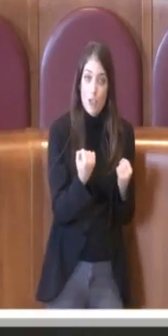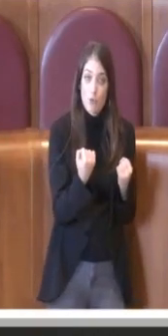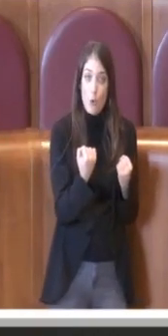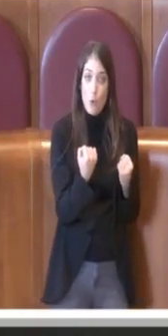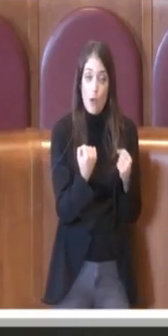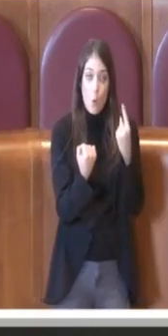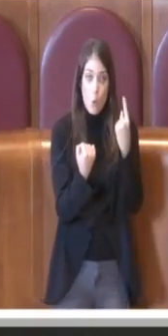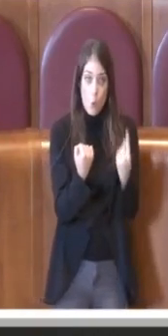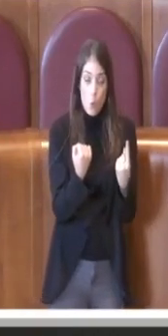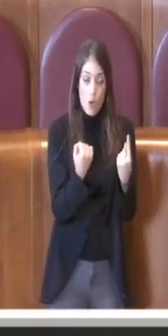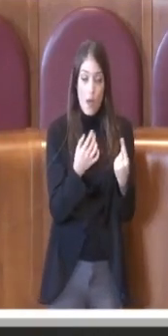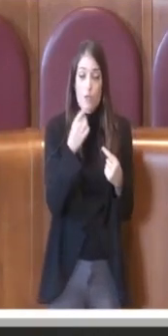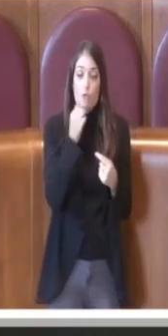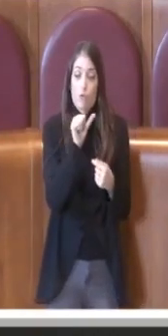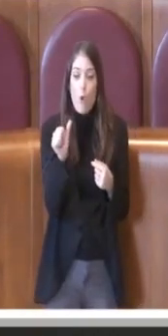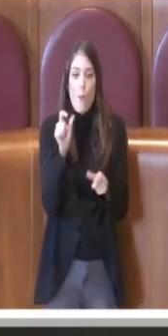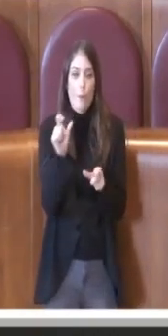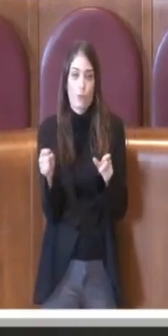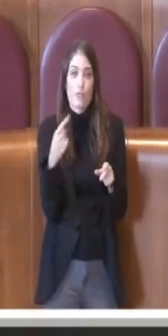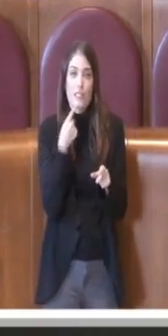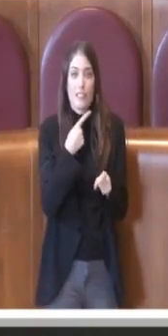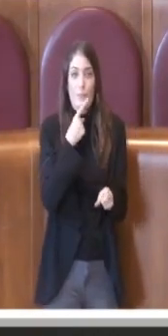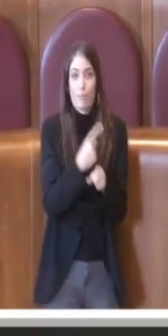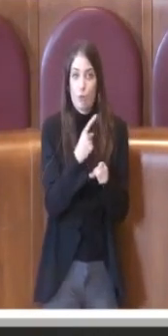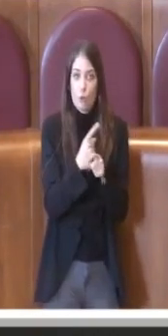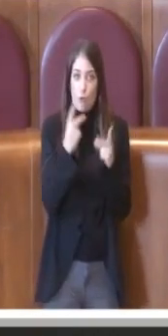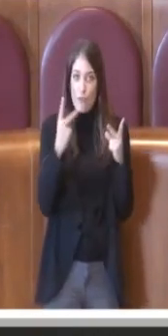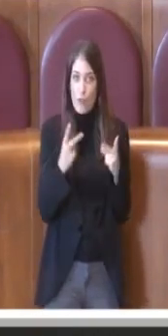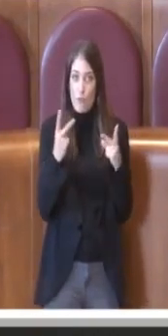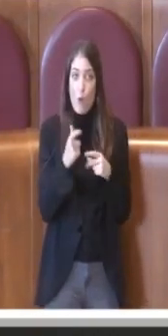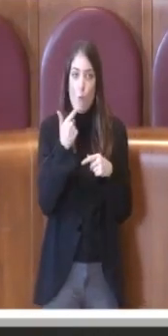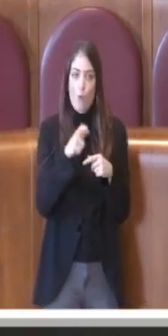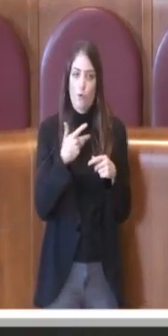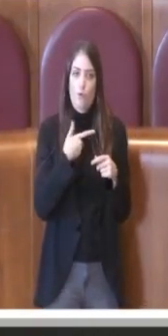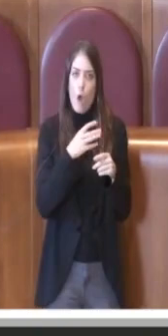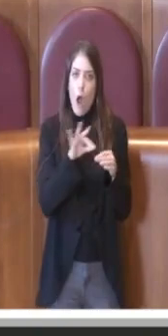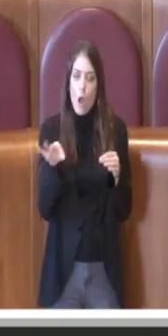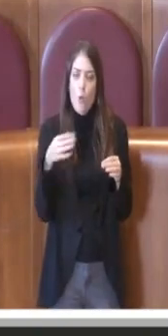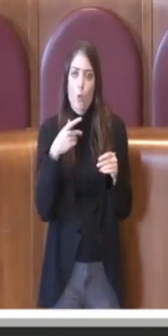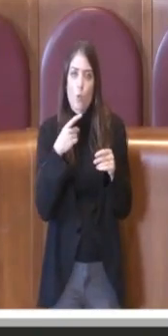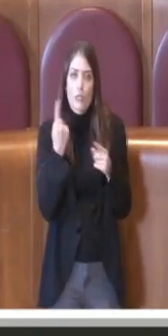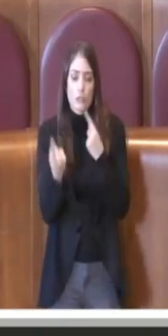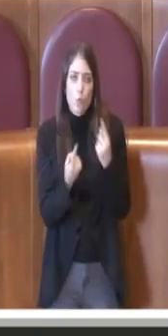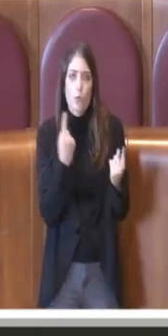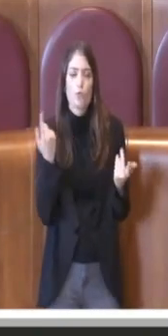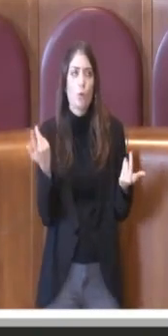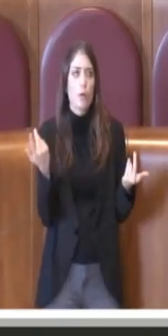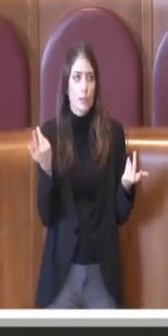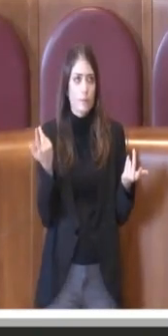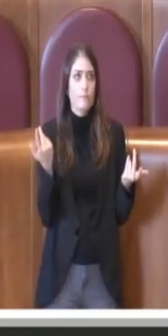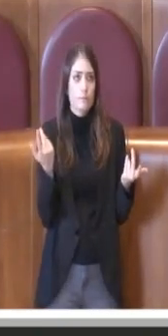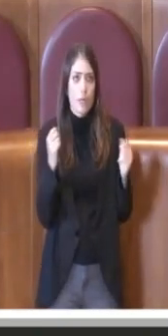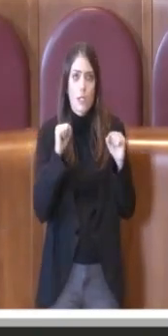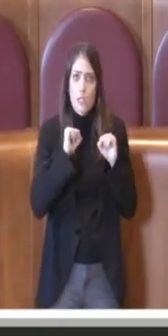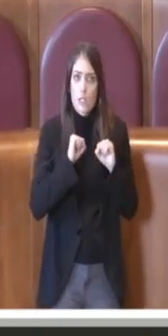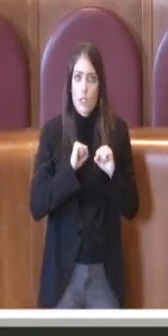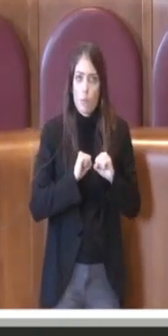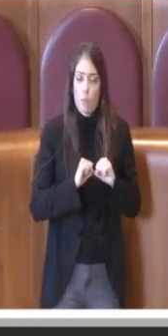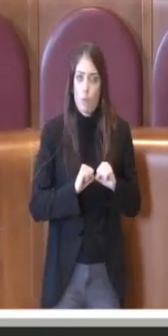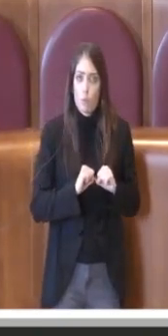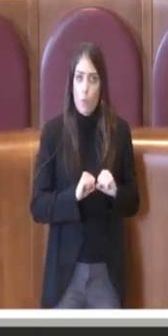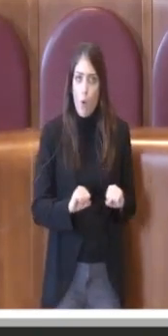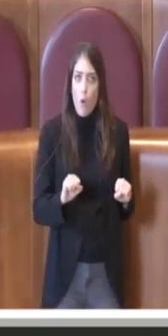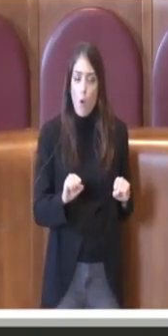alle persone che necessitassero, perché ci sono magari delle situazioni in cui è possibile